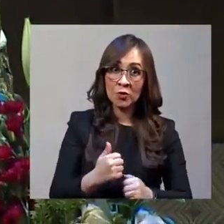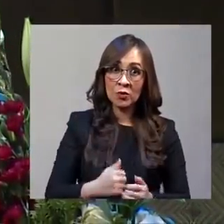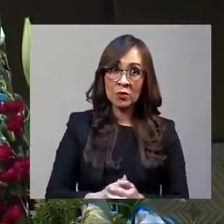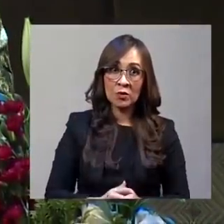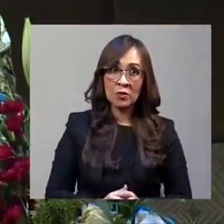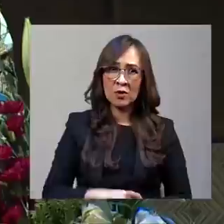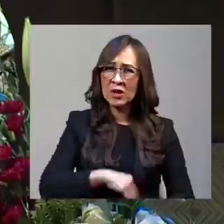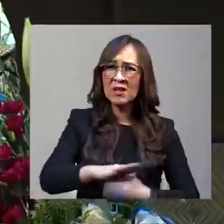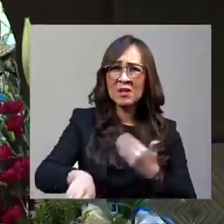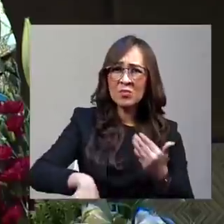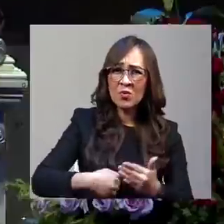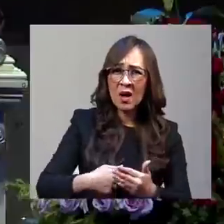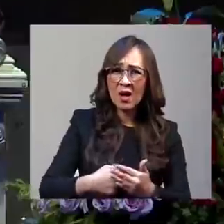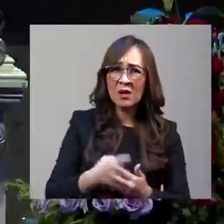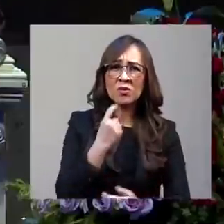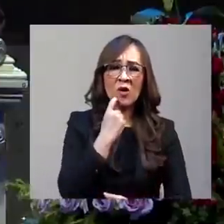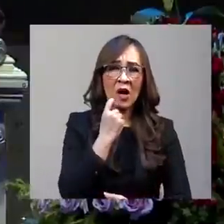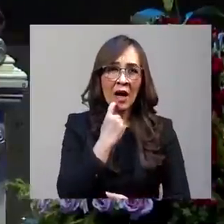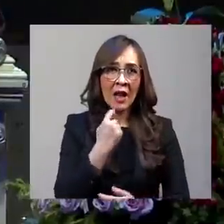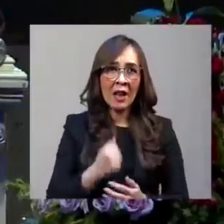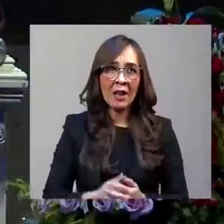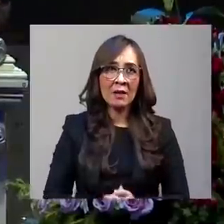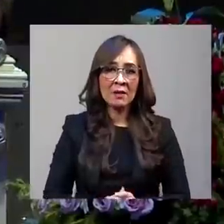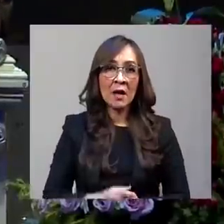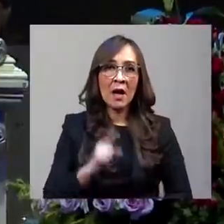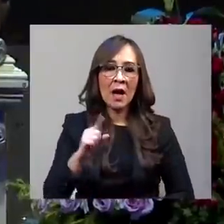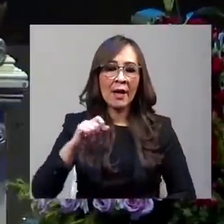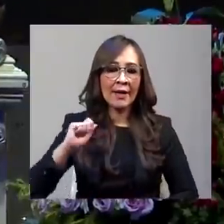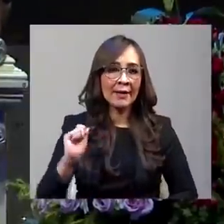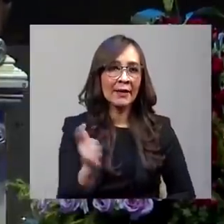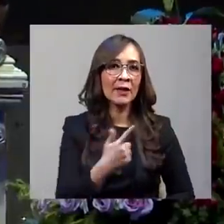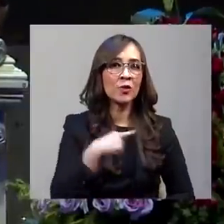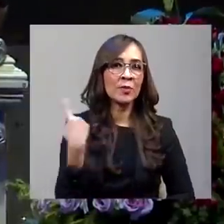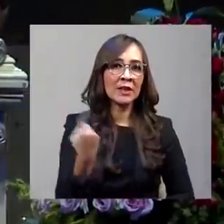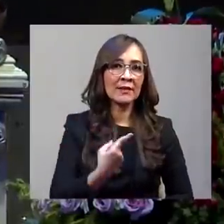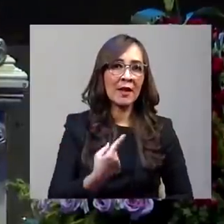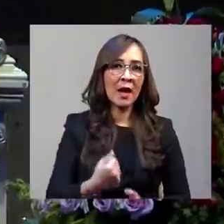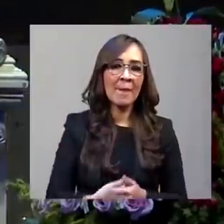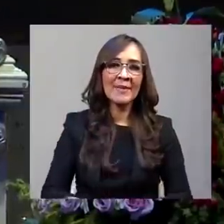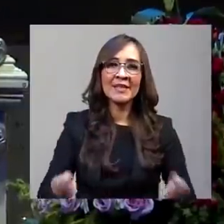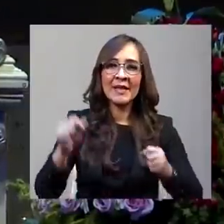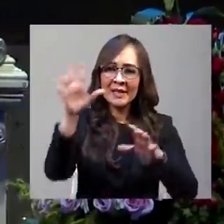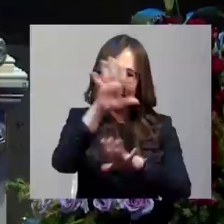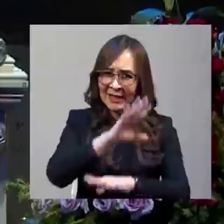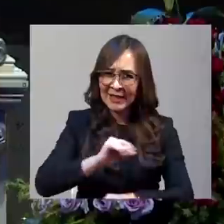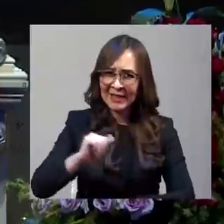Tuhan. Maju dalam pelayanan-pelayanan kita supaya hidup kita bukan hanya menjadi indah tapi kemudian menjadi saksi Tuhan.